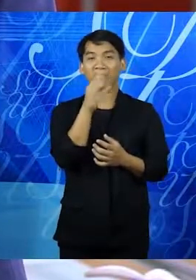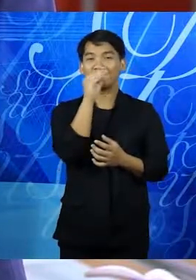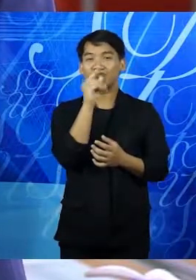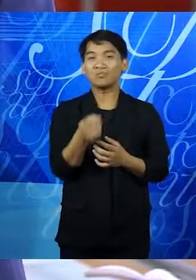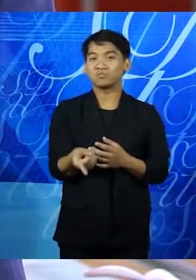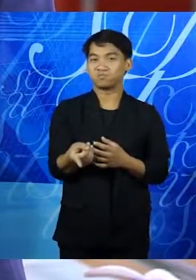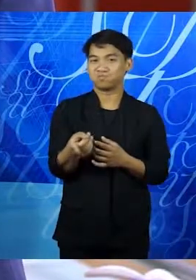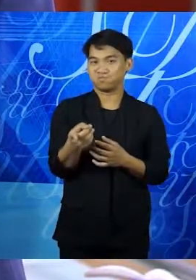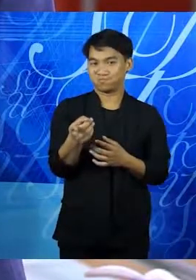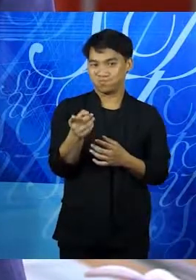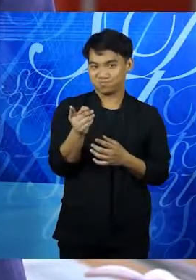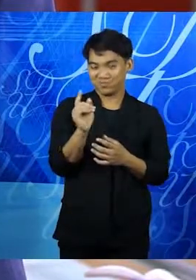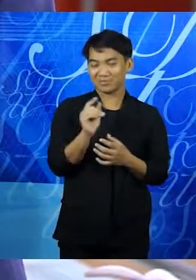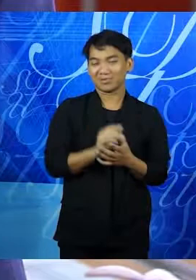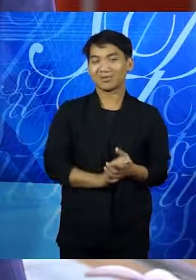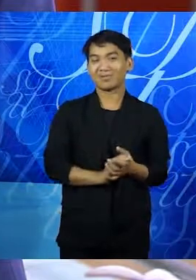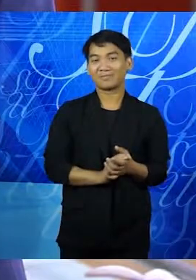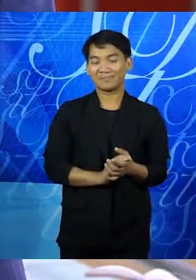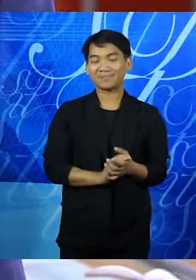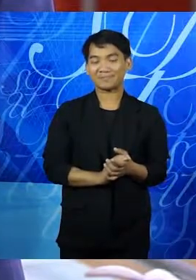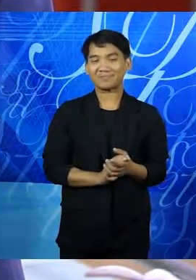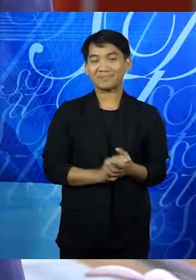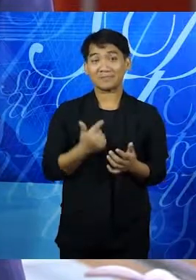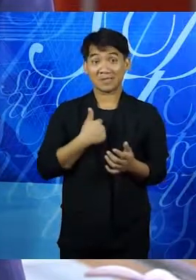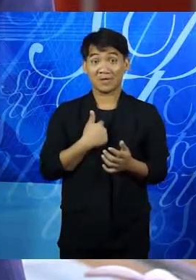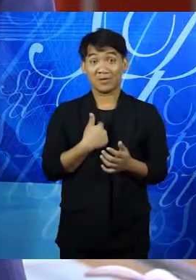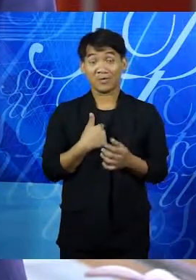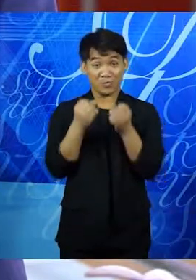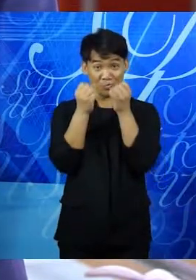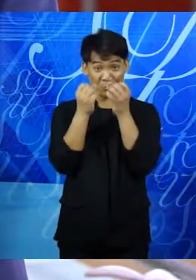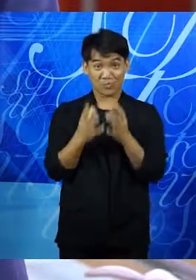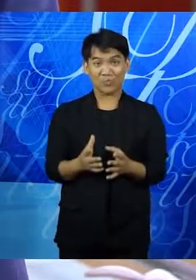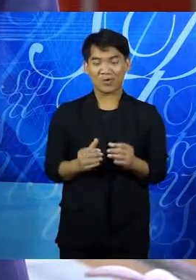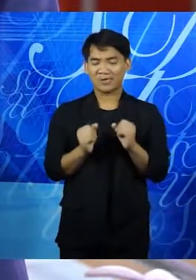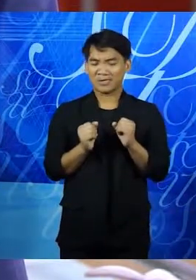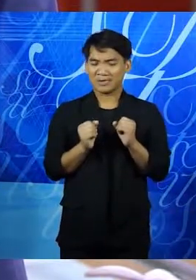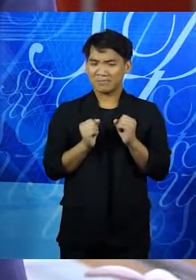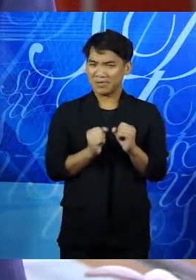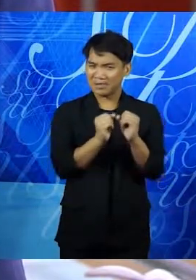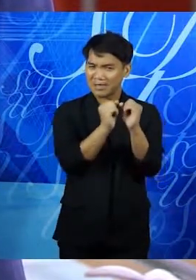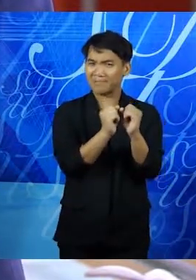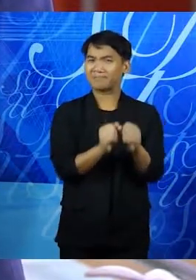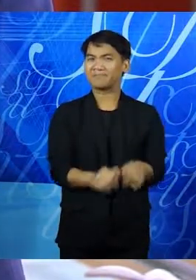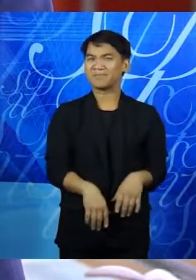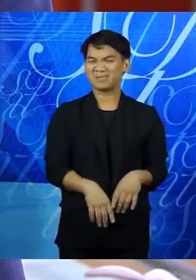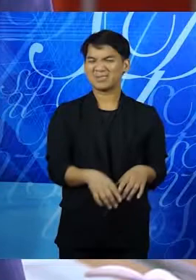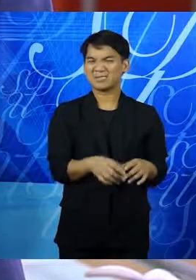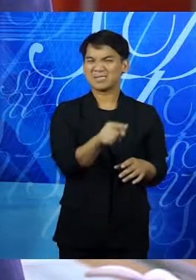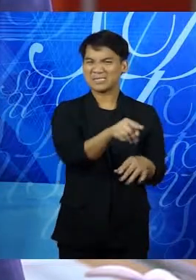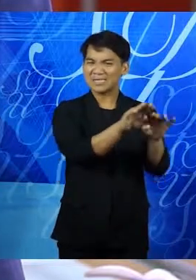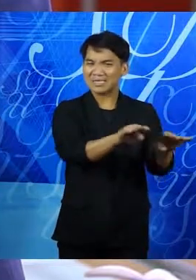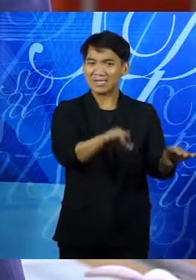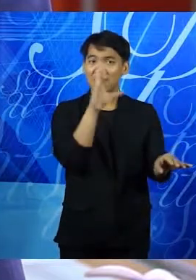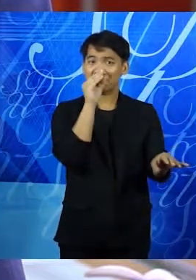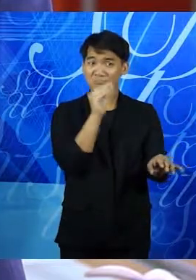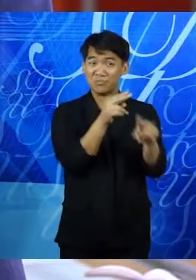เลย์สปีดนะคะโดยการที่เราเนี่ยนะคะจะเป็นคนนะคะพยายามอยากให้เขาพูดเองนะคะ